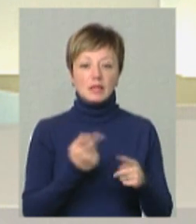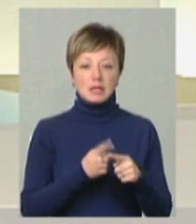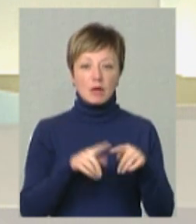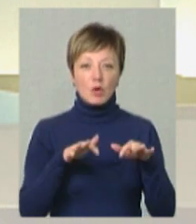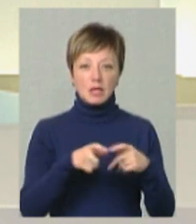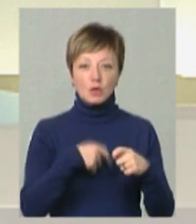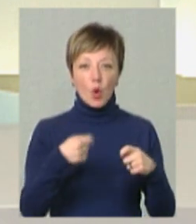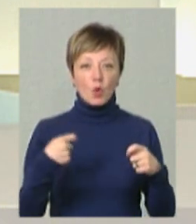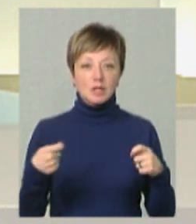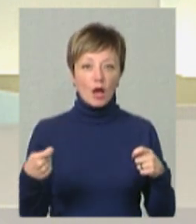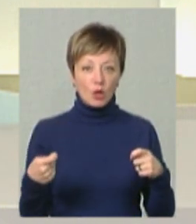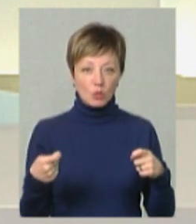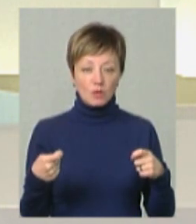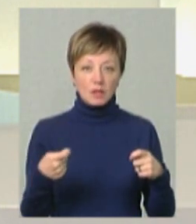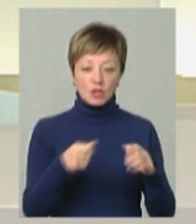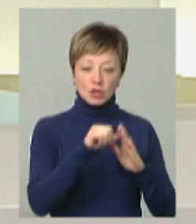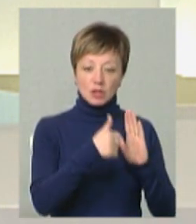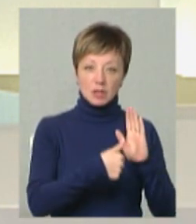процес розтягнувся від